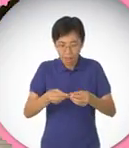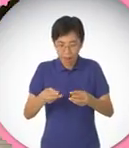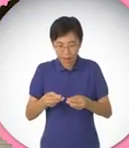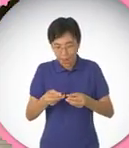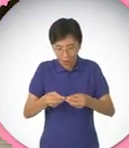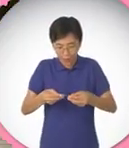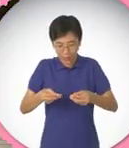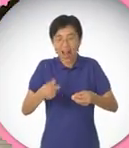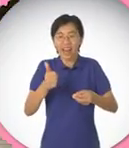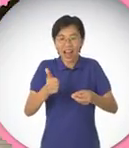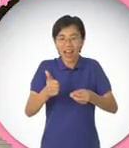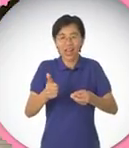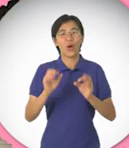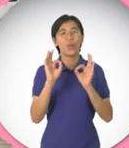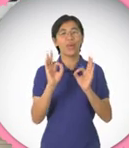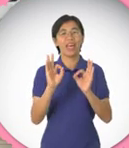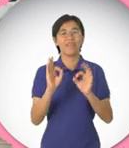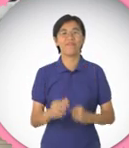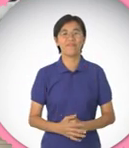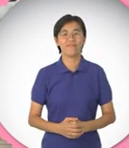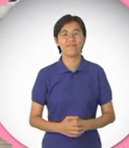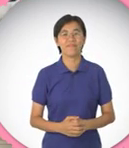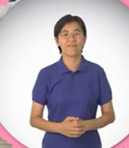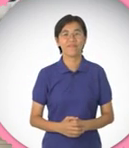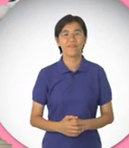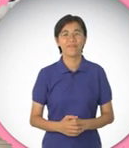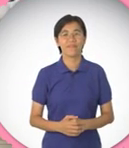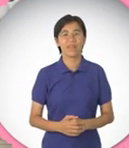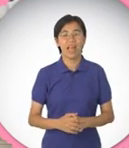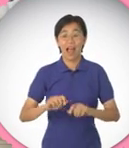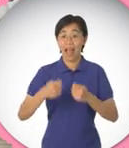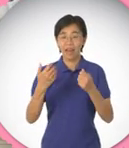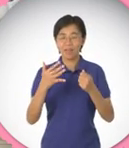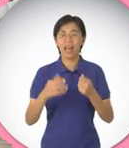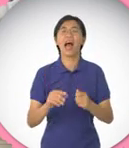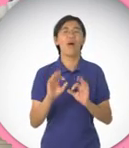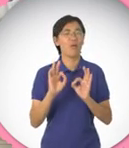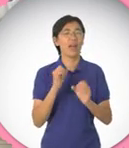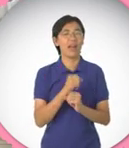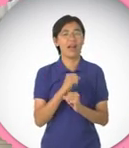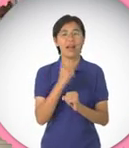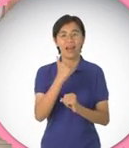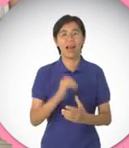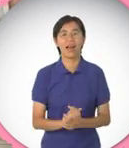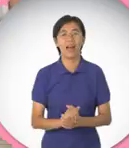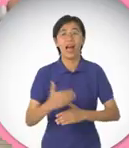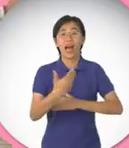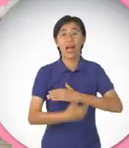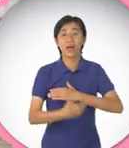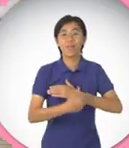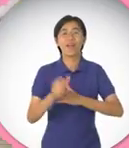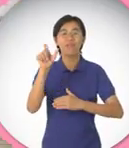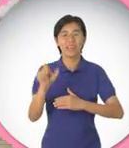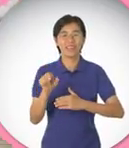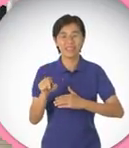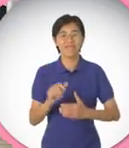อเคละ ก็เห็นนิ้วเรา ใช่ ครับโดยไม่ขาด ค่ะ นะครับแสดงว่านี้ได้ที่แล้วนะคร ับ ขนมปังฝรั่งเศสของเรานะครับ